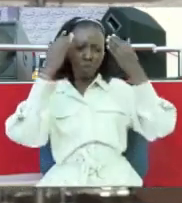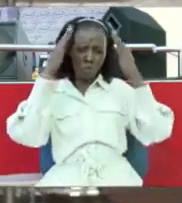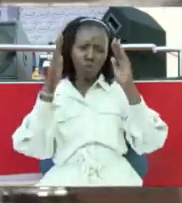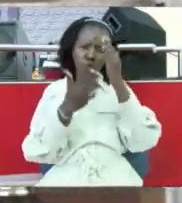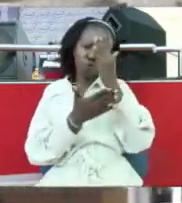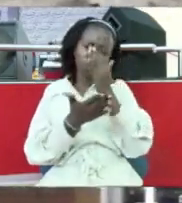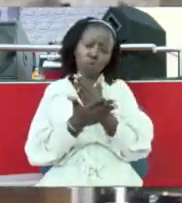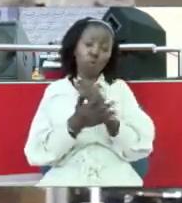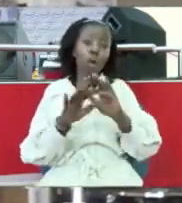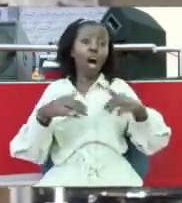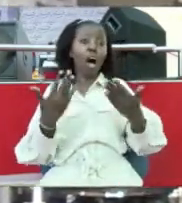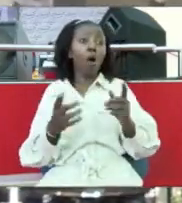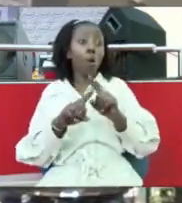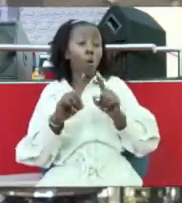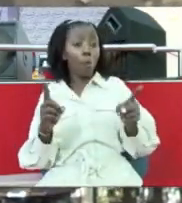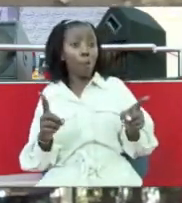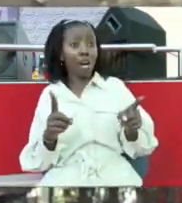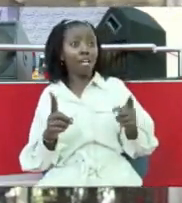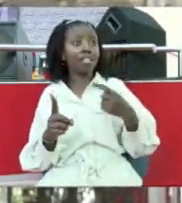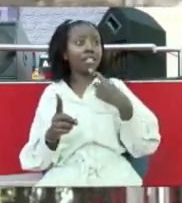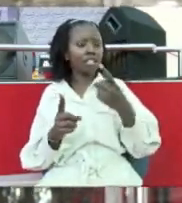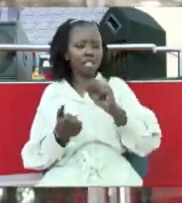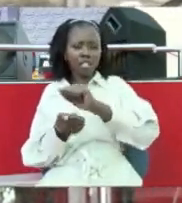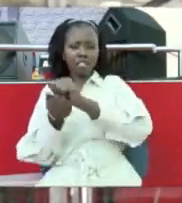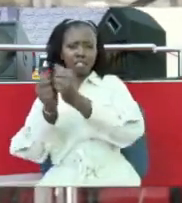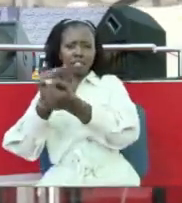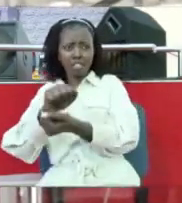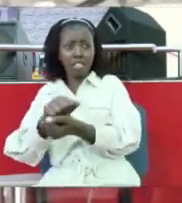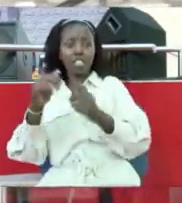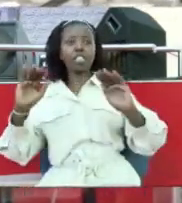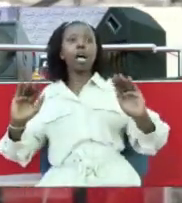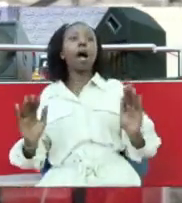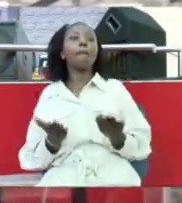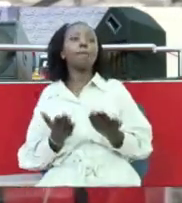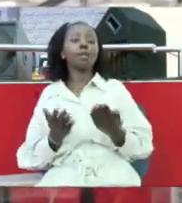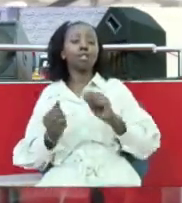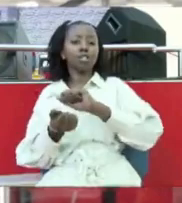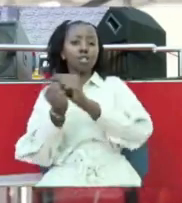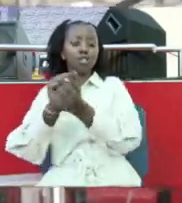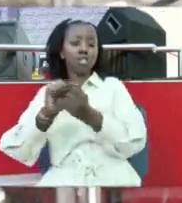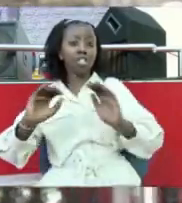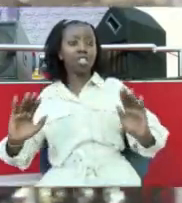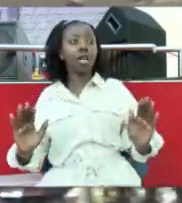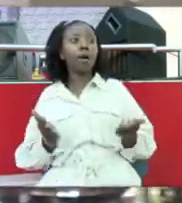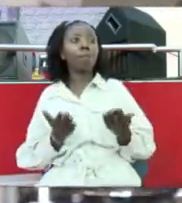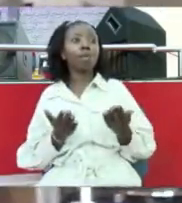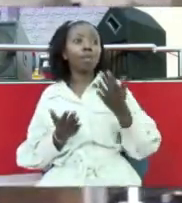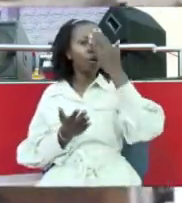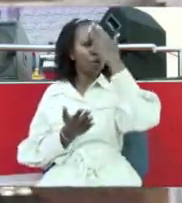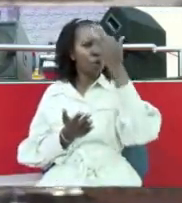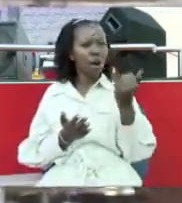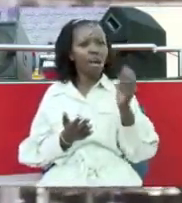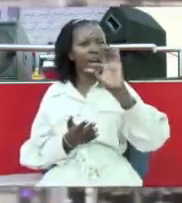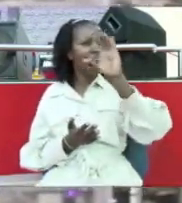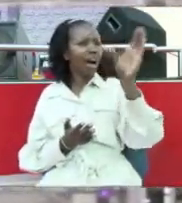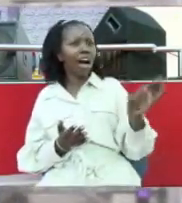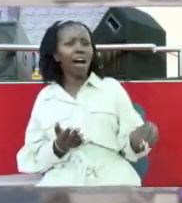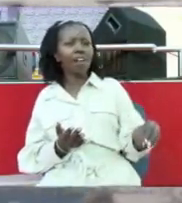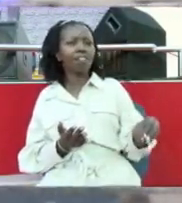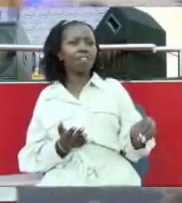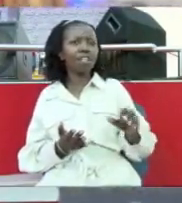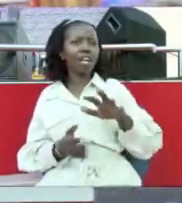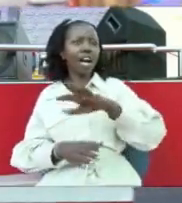ina ukweli fulani. But there will be a shift. Ya kwamba kutakuwa na mabadiliko. There will be a shift. Kutakuwa na mabadiliko. Because Africa will take